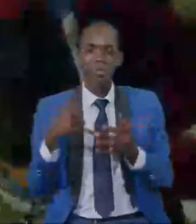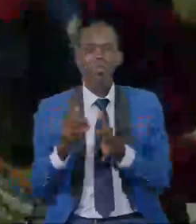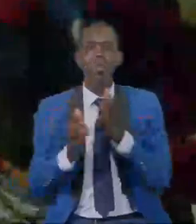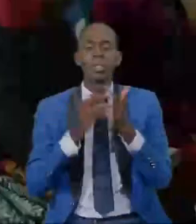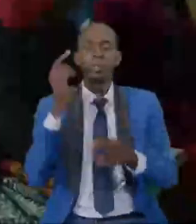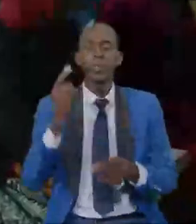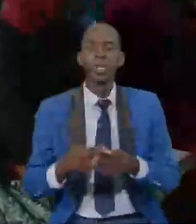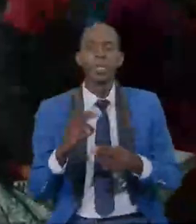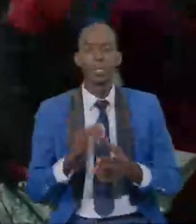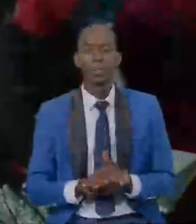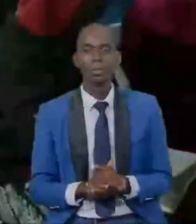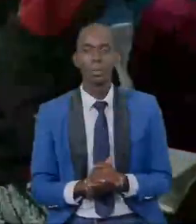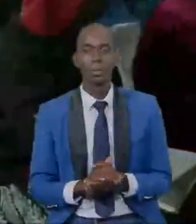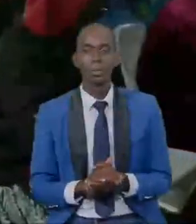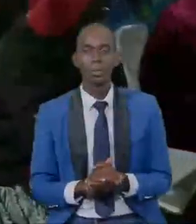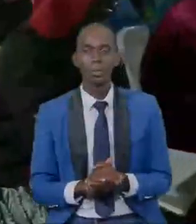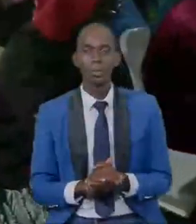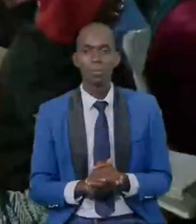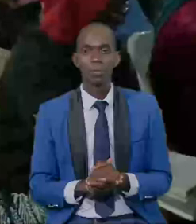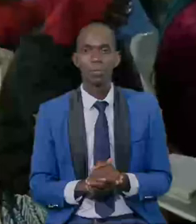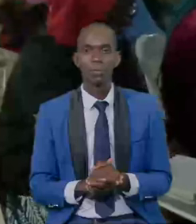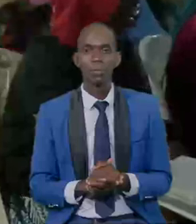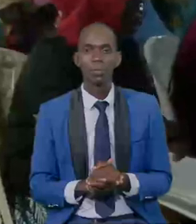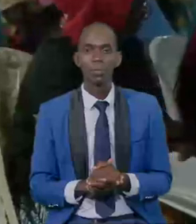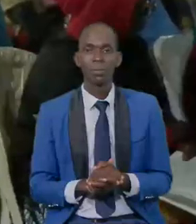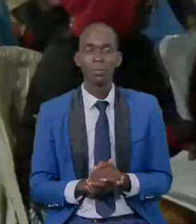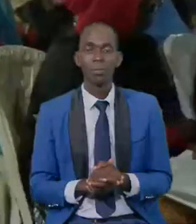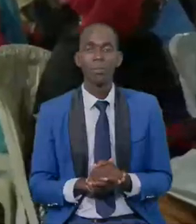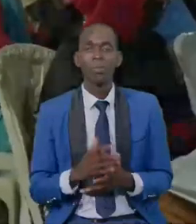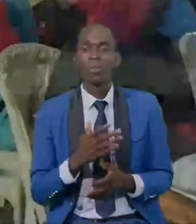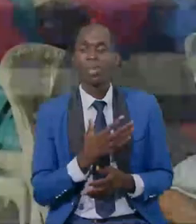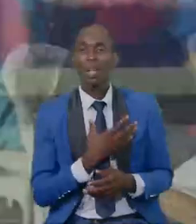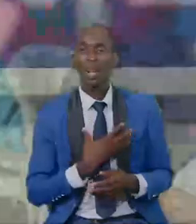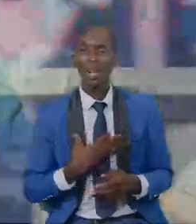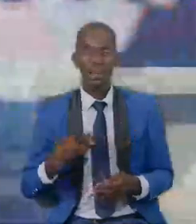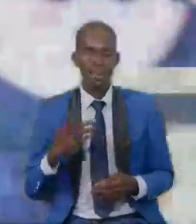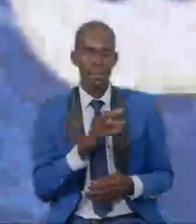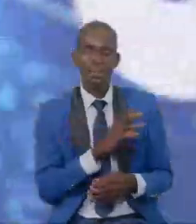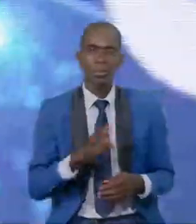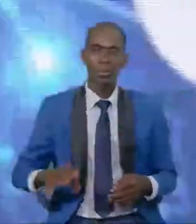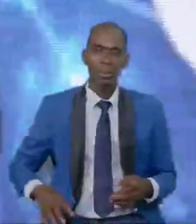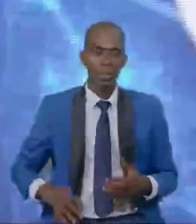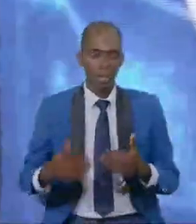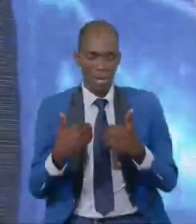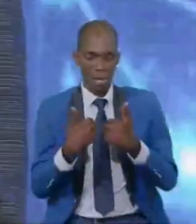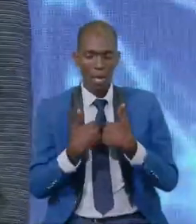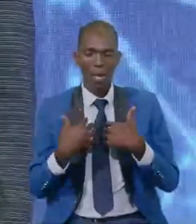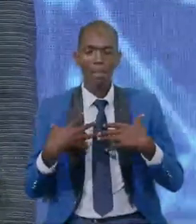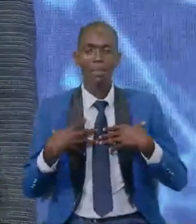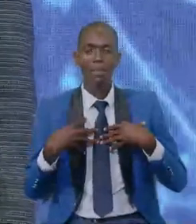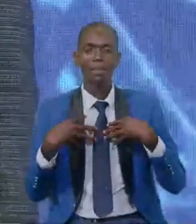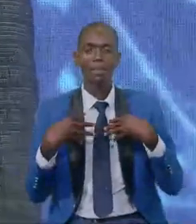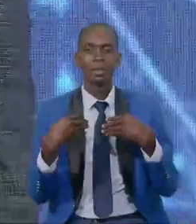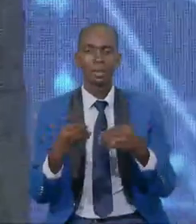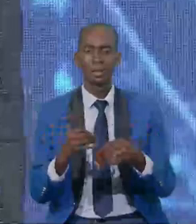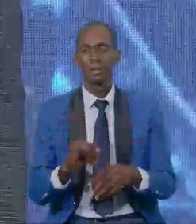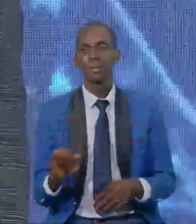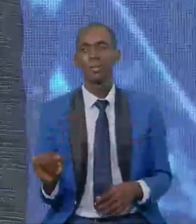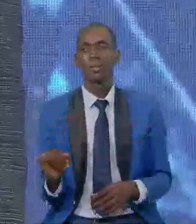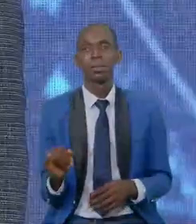recevoir la paix au nom de Jésus. And Christ has Christ a la